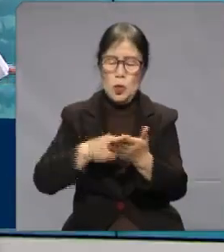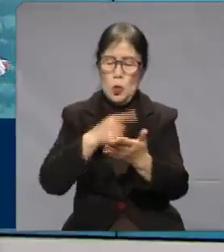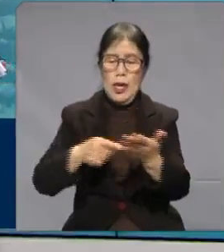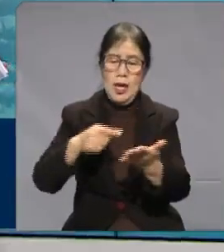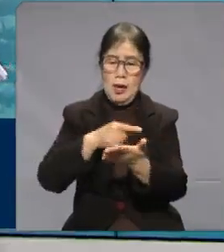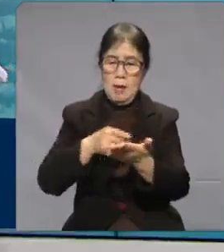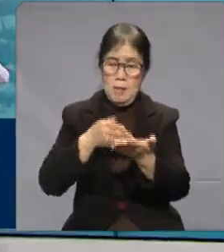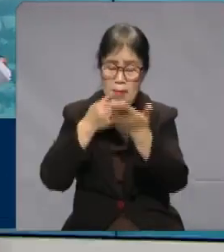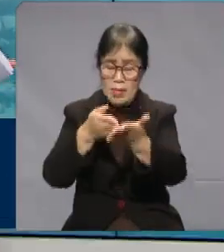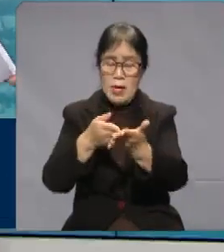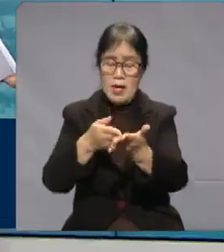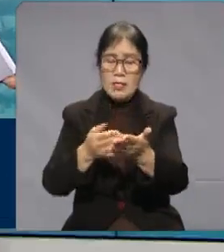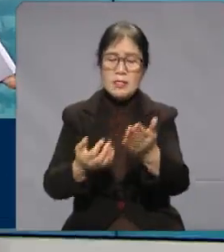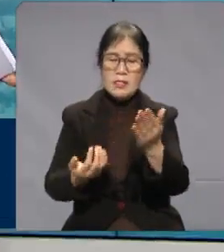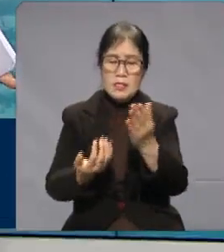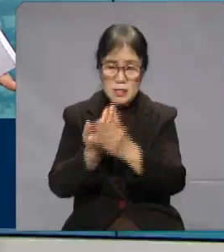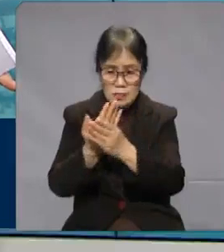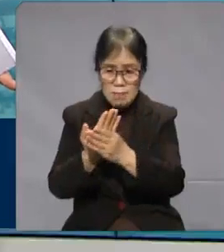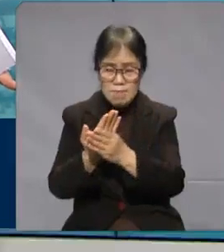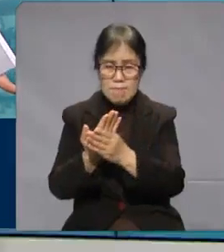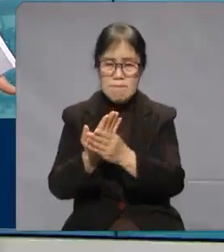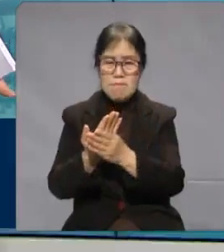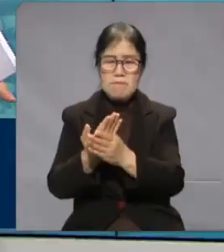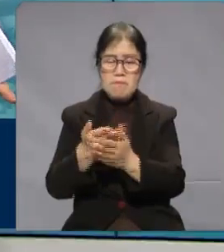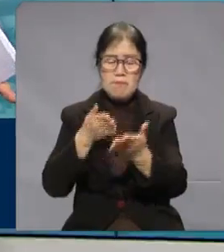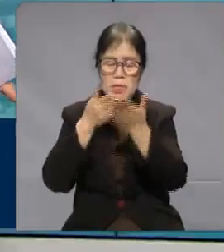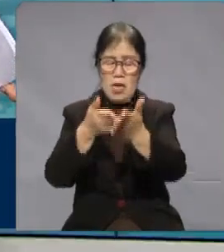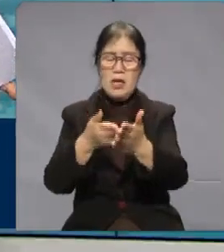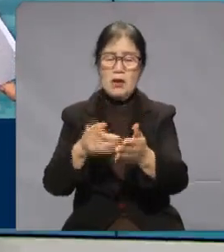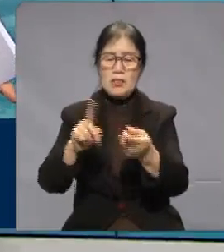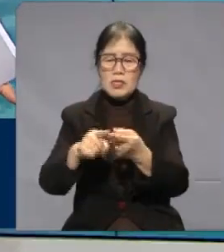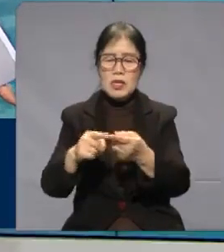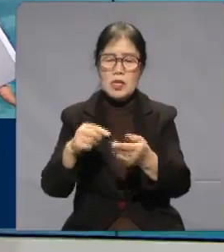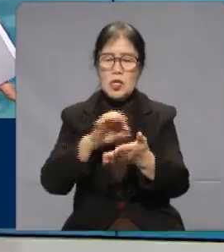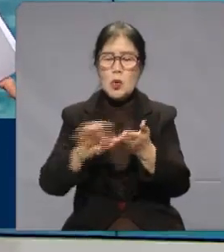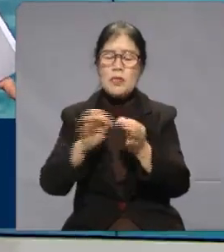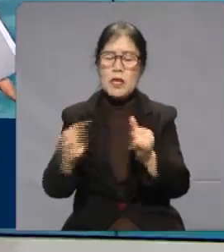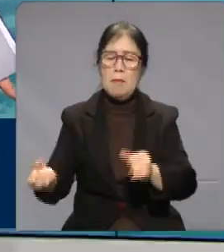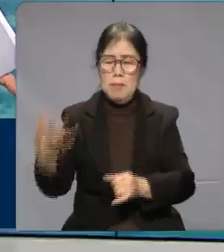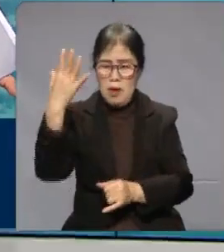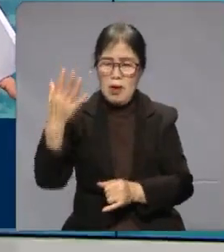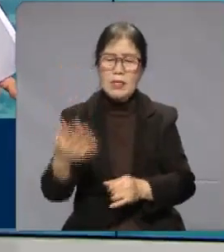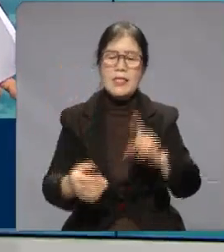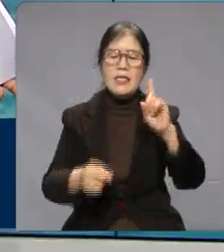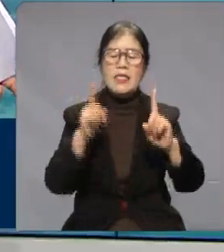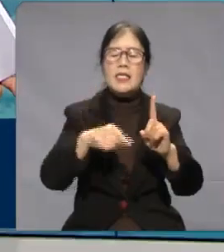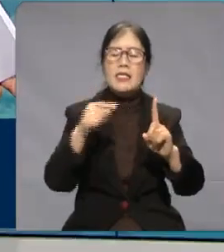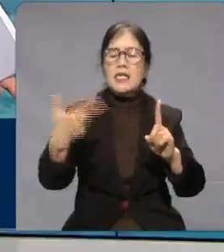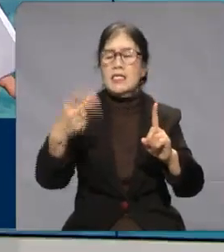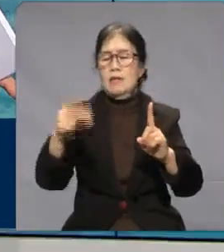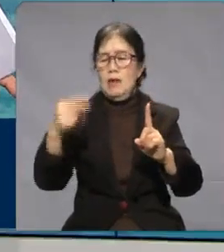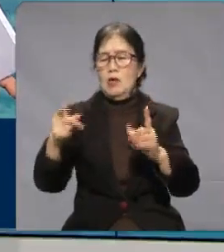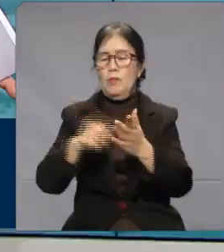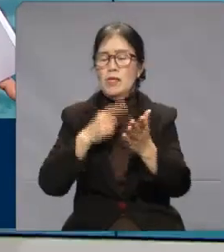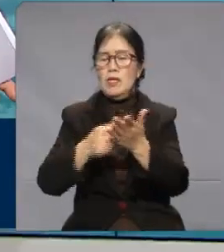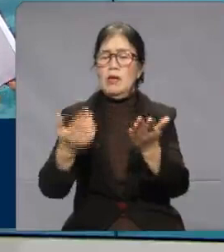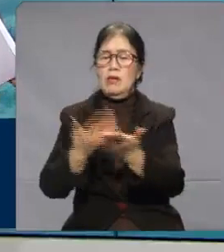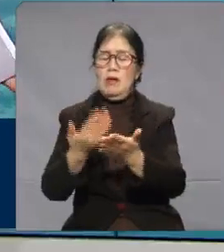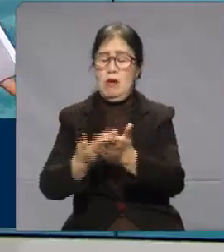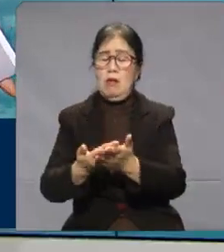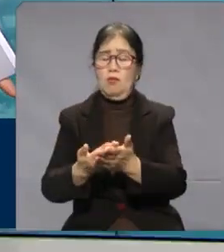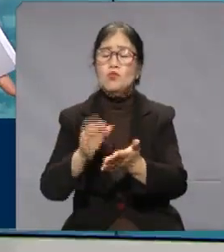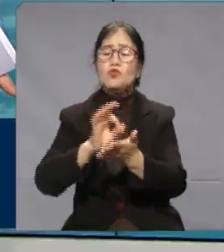법원이 원심을 뒤집고 소비자 손을 들어줬습니다. 1인당 7만 원을 배상하라고 했는데 소비자의 자기